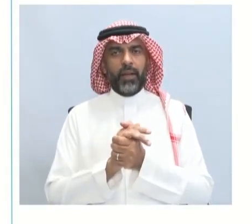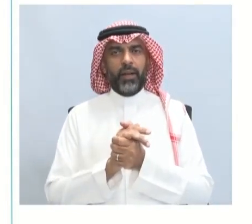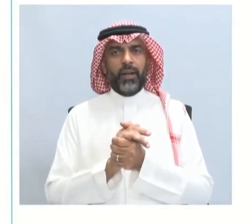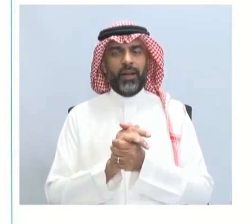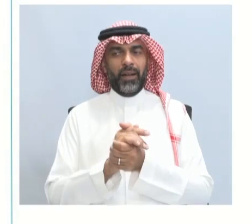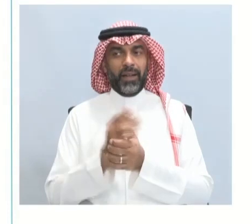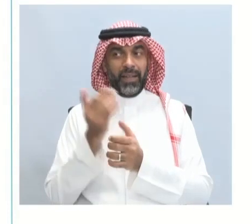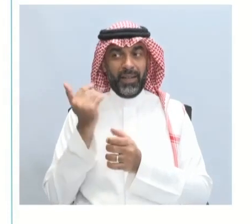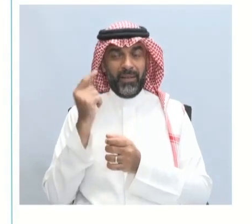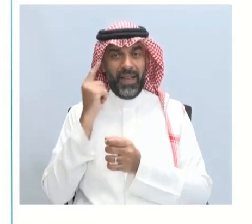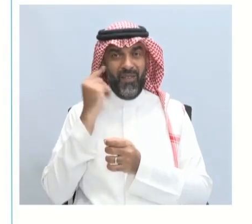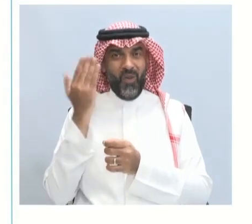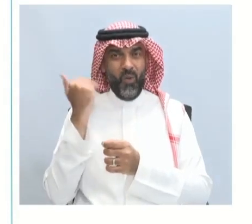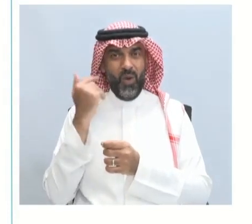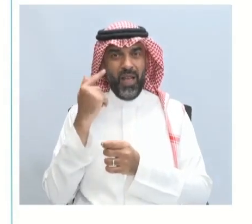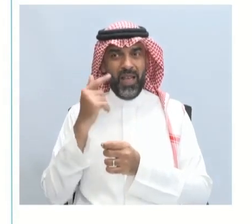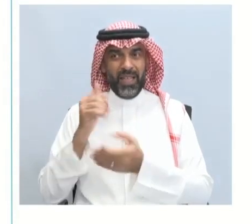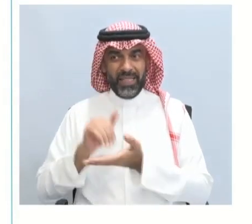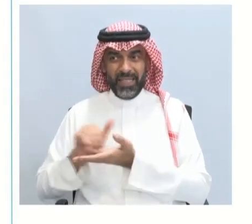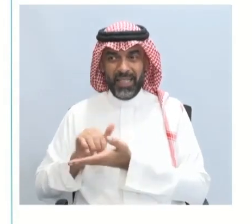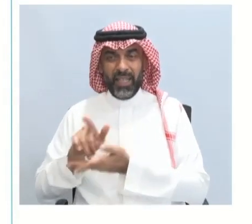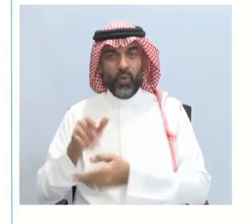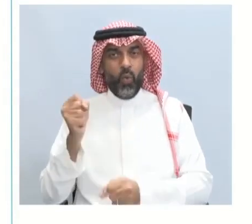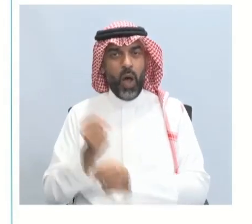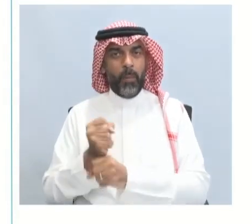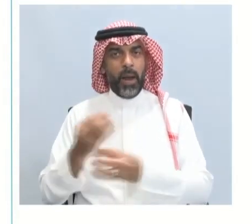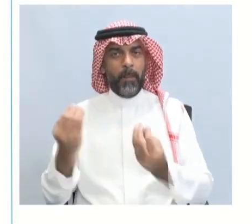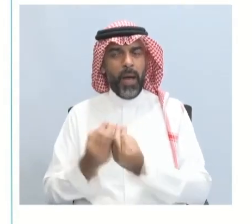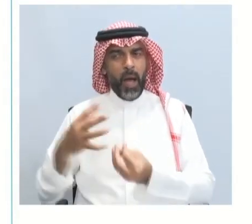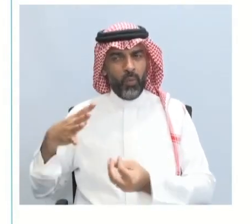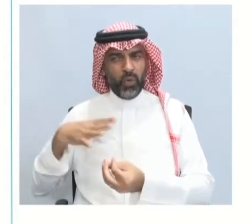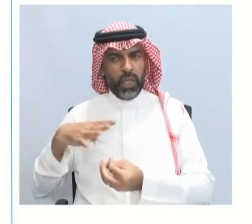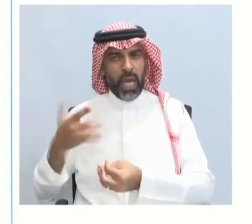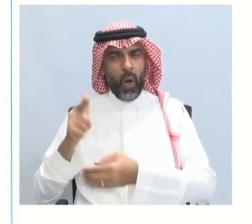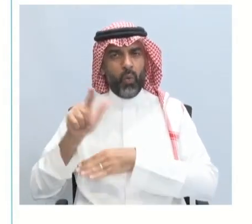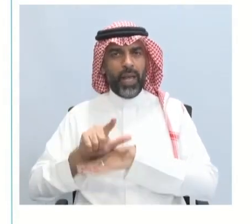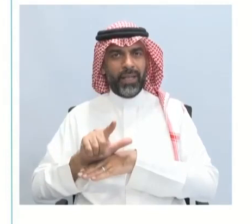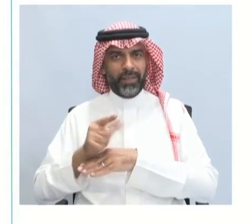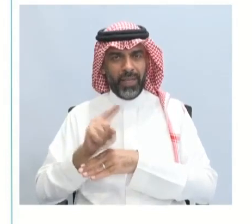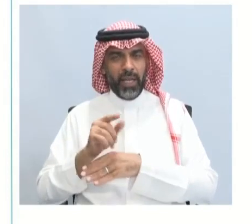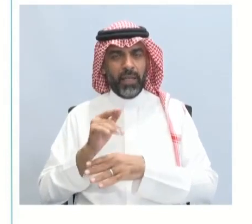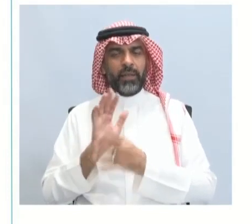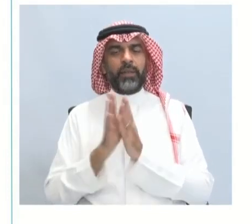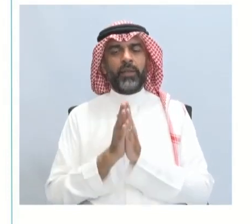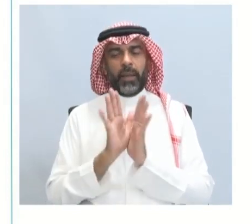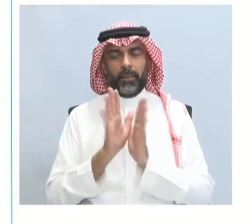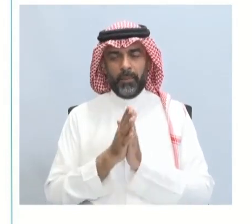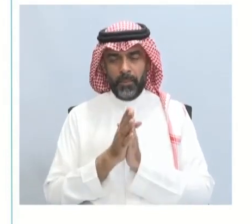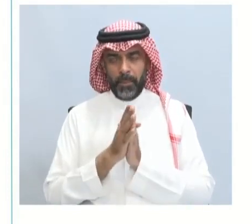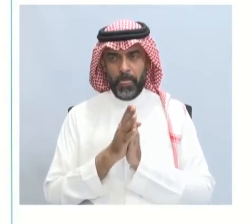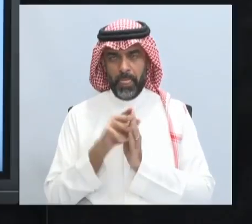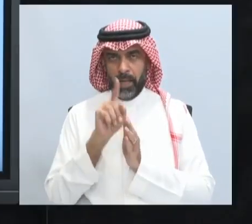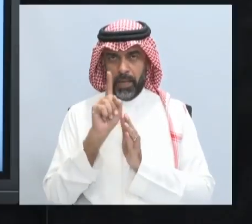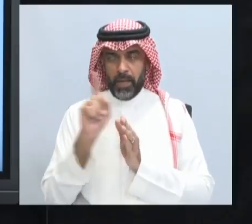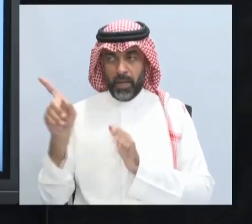ما يعمل مع رئيس يكون يعمل معهه يساع اح ذكرنا ان السكرتير هو الذراع